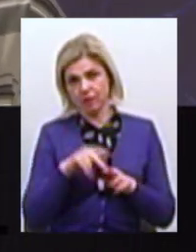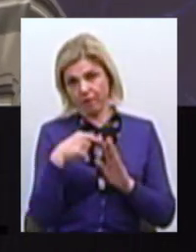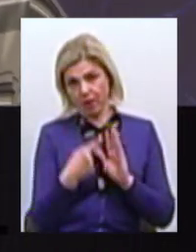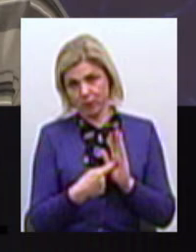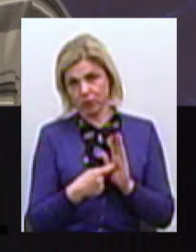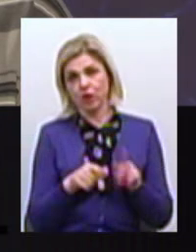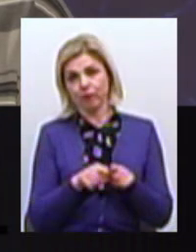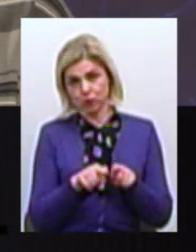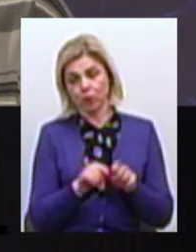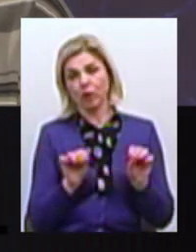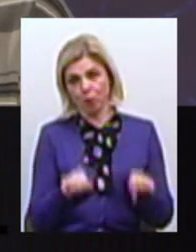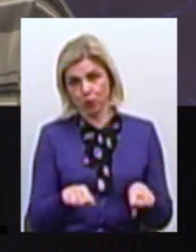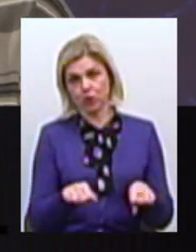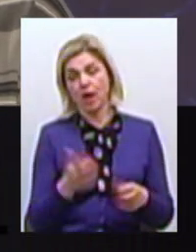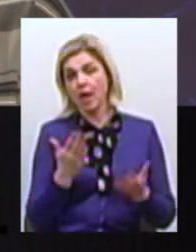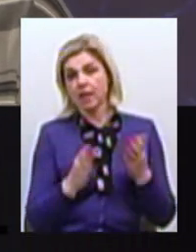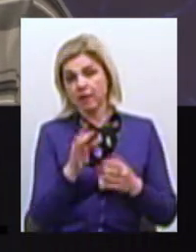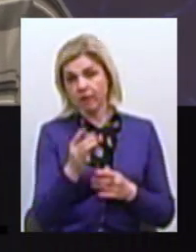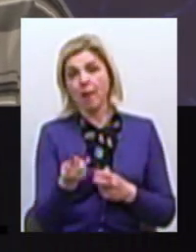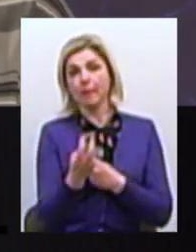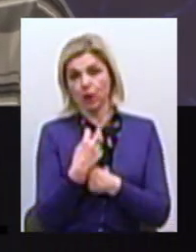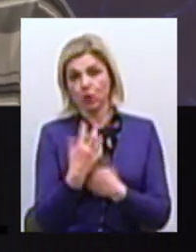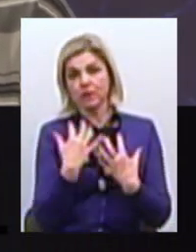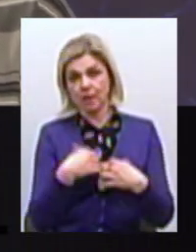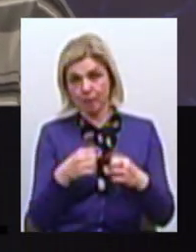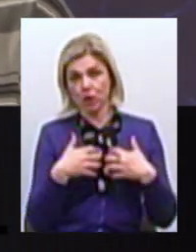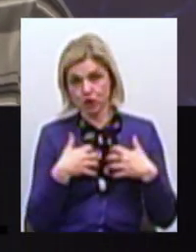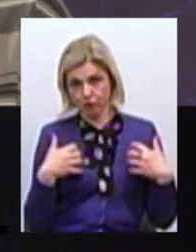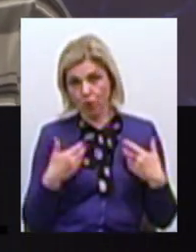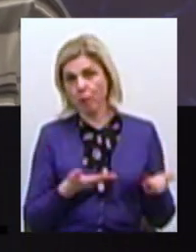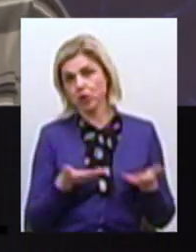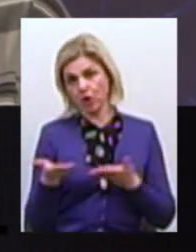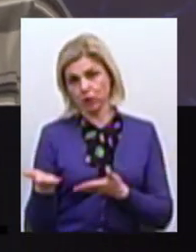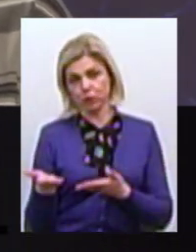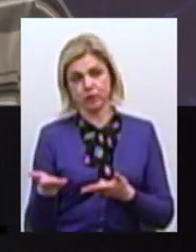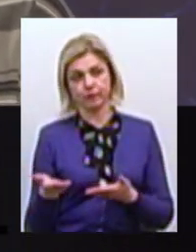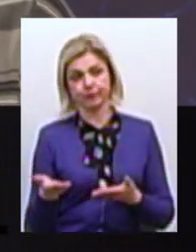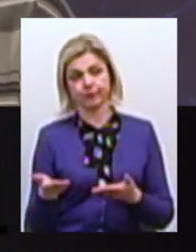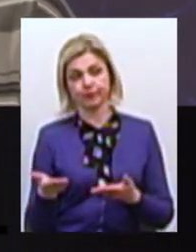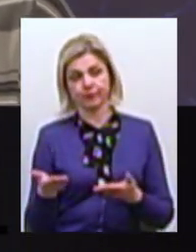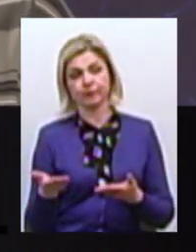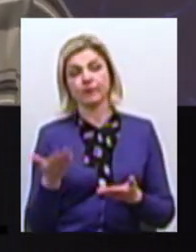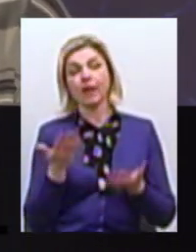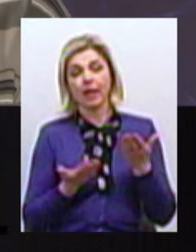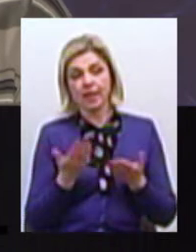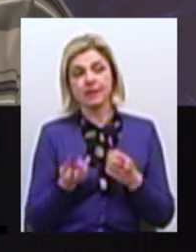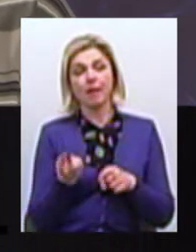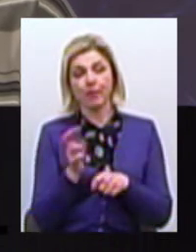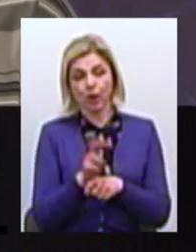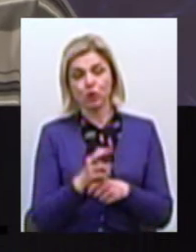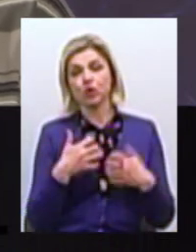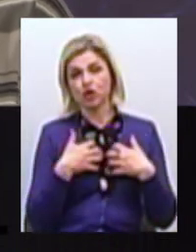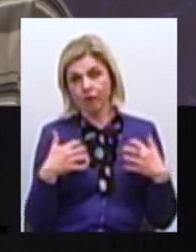все ж таки можу. Если вы придете забрать животное, пожалуйста. Так чи ні? Я ж говорю, если придете забрать животное,